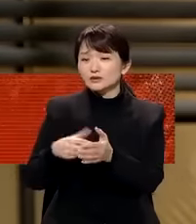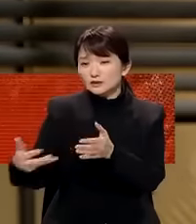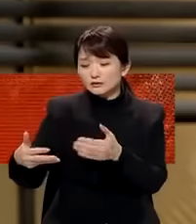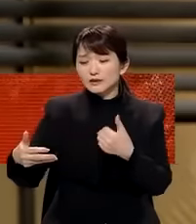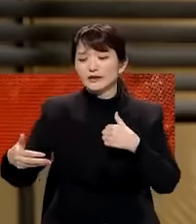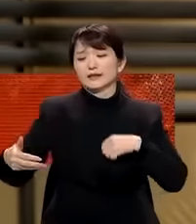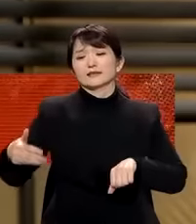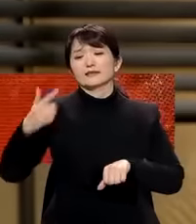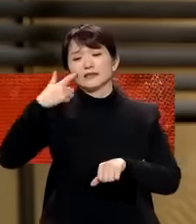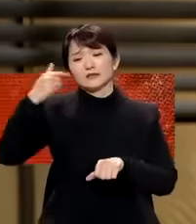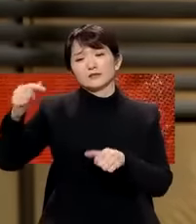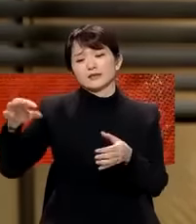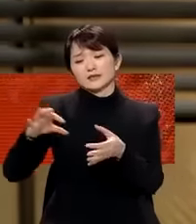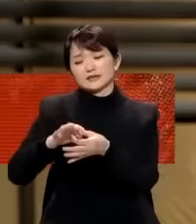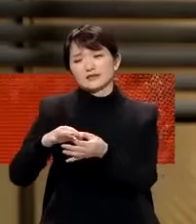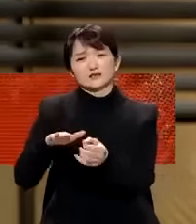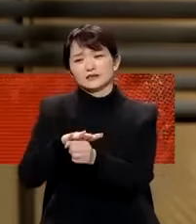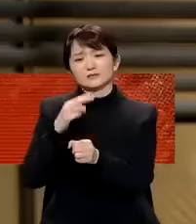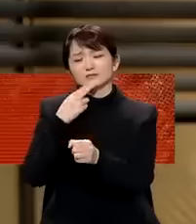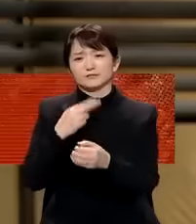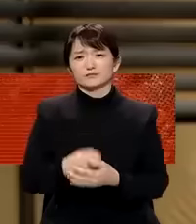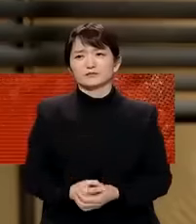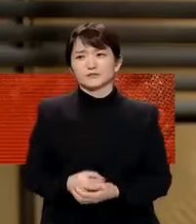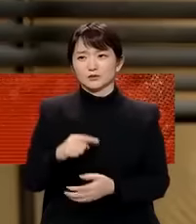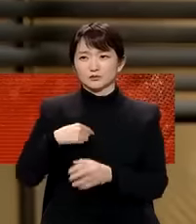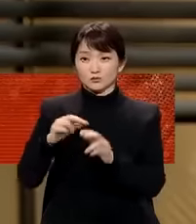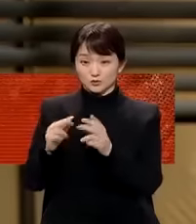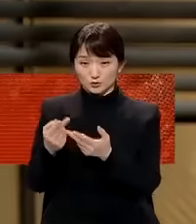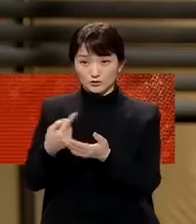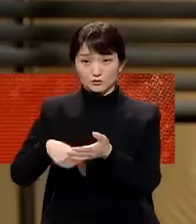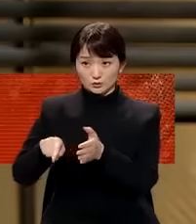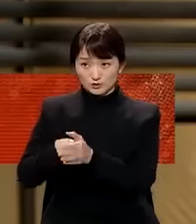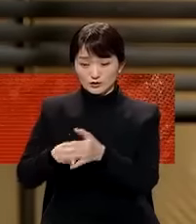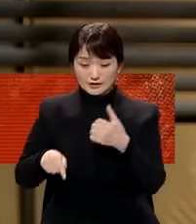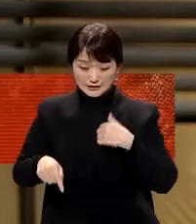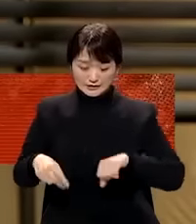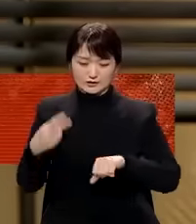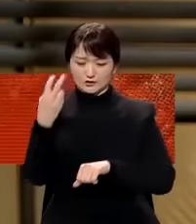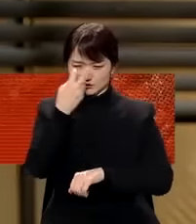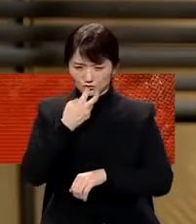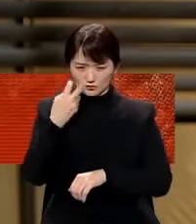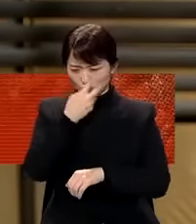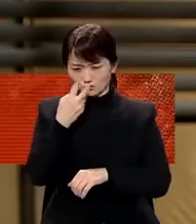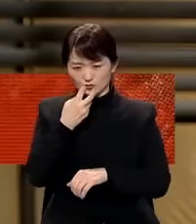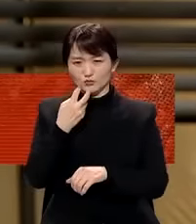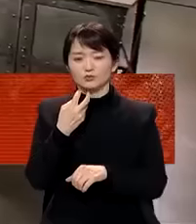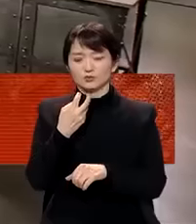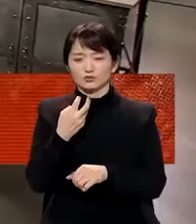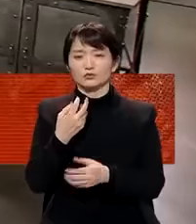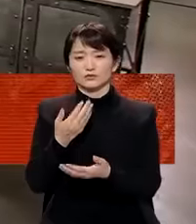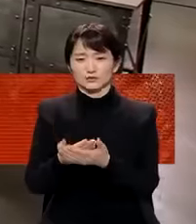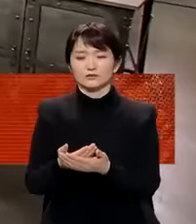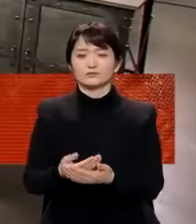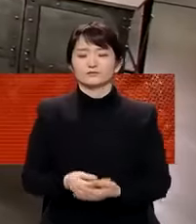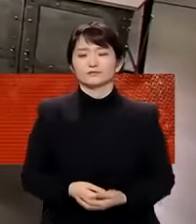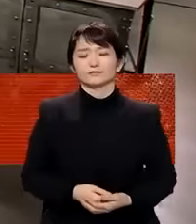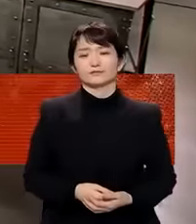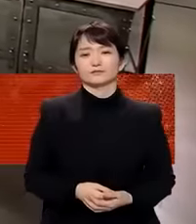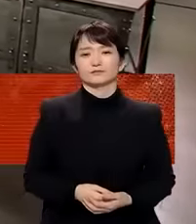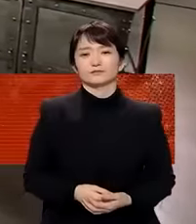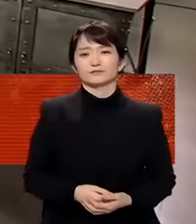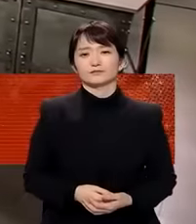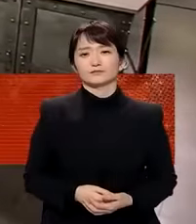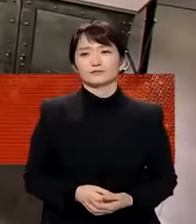그거는 돈으로 절대 못 사는 시간입니다 본인을 위해서도 하세요 일주일 하루 정도는 그렇군요 자 본인 생각도 하기 우리 가족